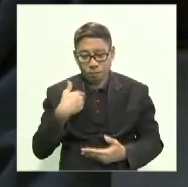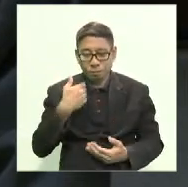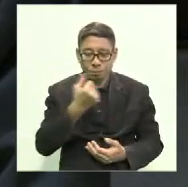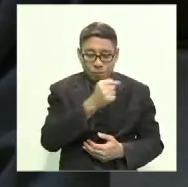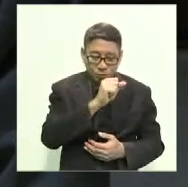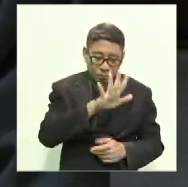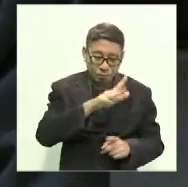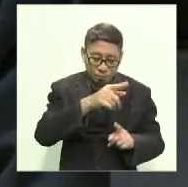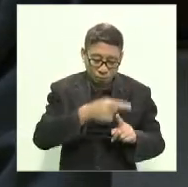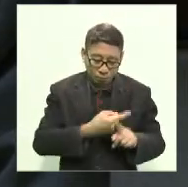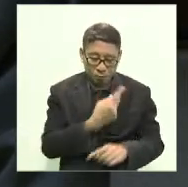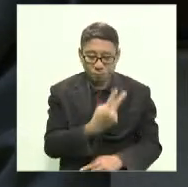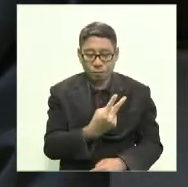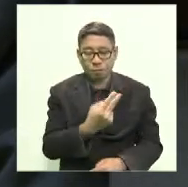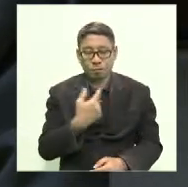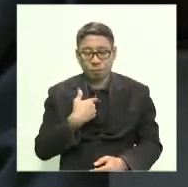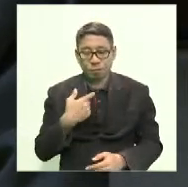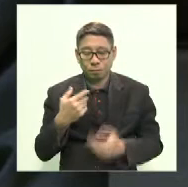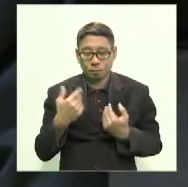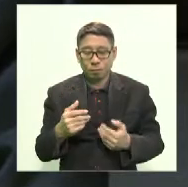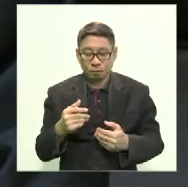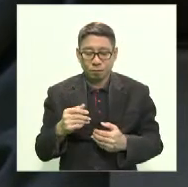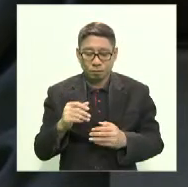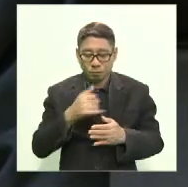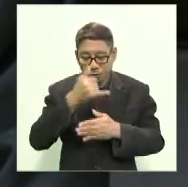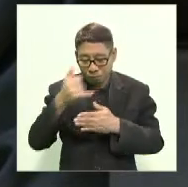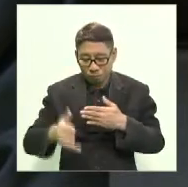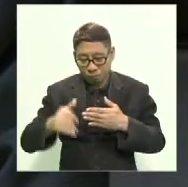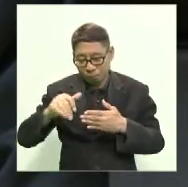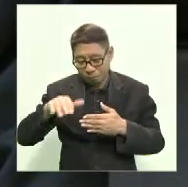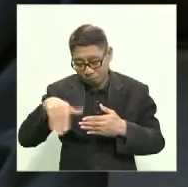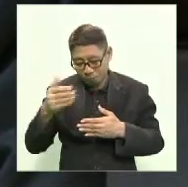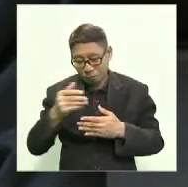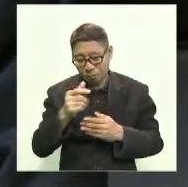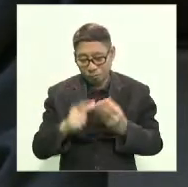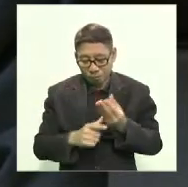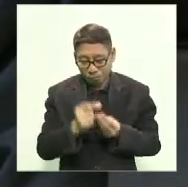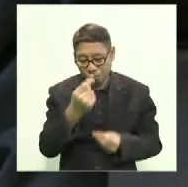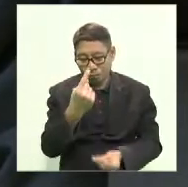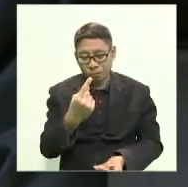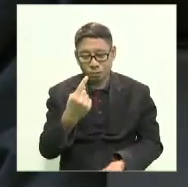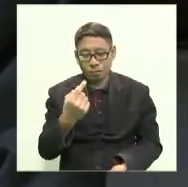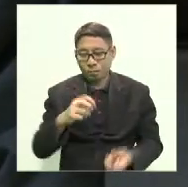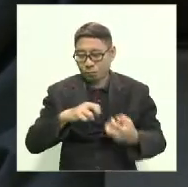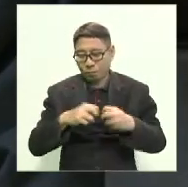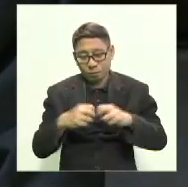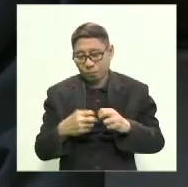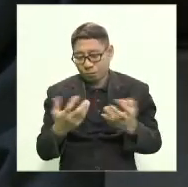กุมภาซึ่งก็เลื่อนจบสอนให้จบก่อนอาทิตย์เดียวไม่ทางสพฐยืนยันว่าไม่มีปัญ